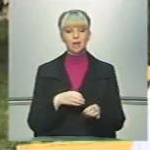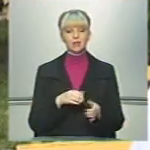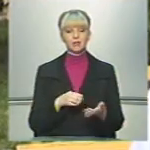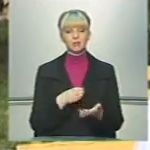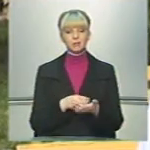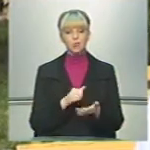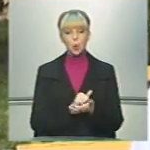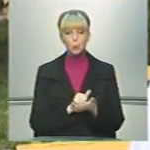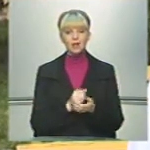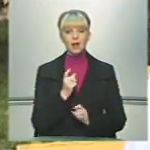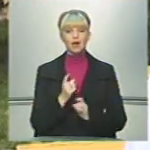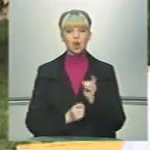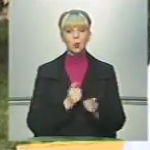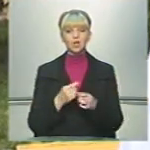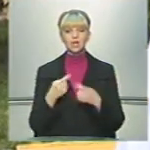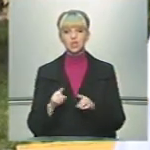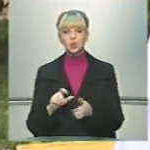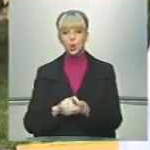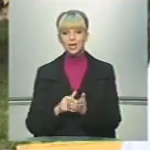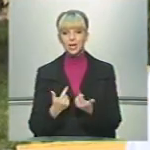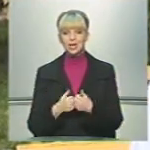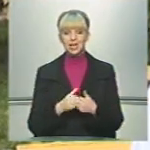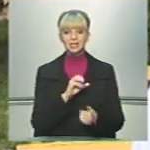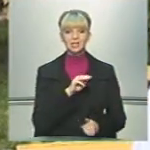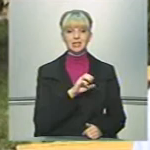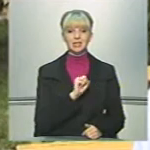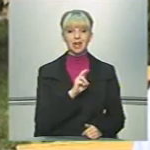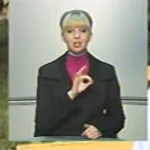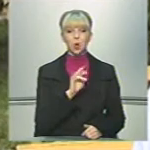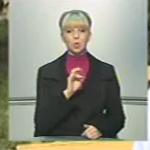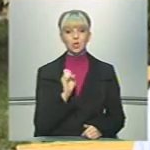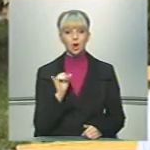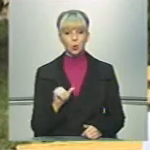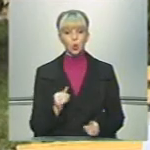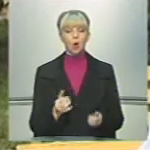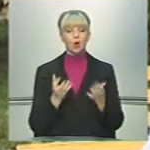документацію на реконструкцію іншого крила стаціонару, оскільки